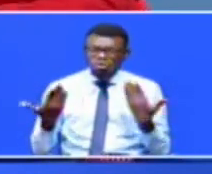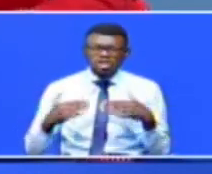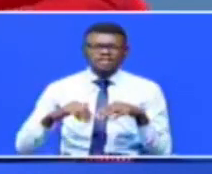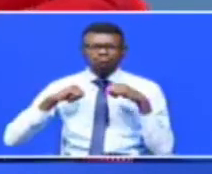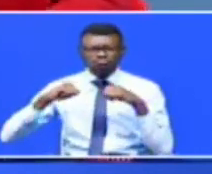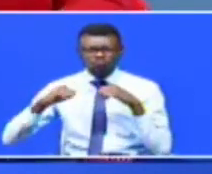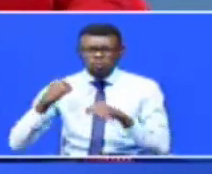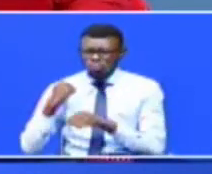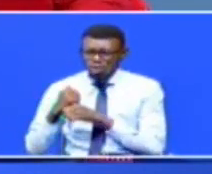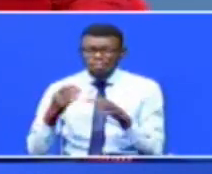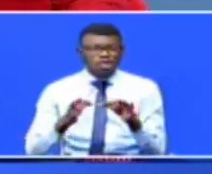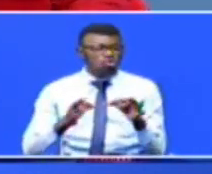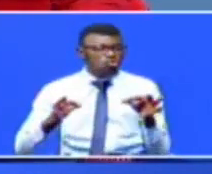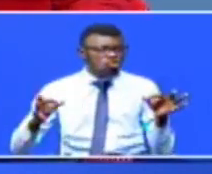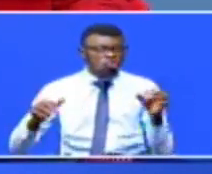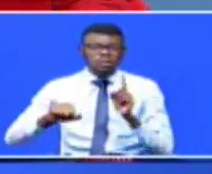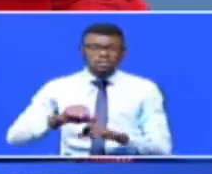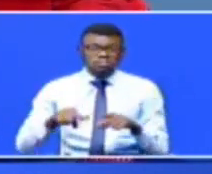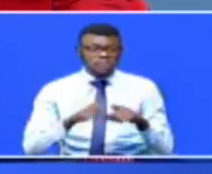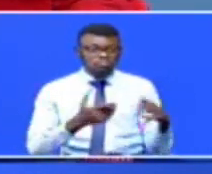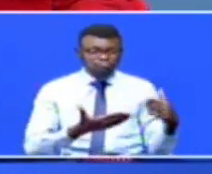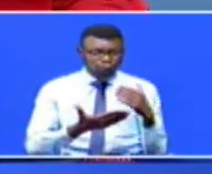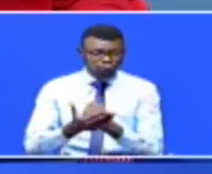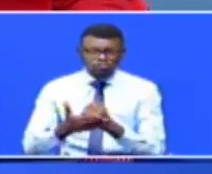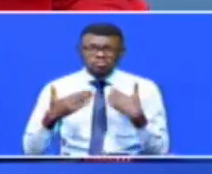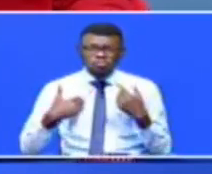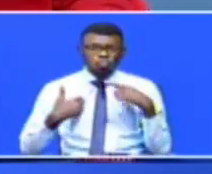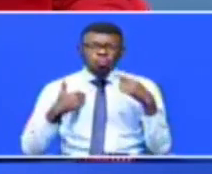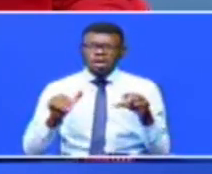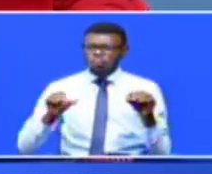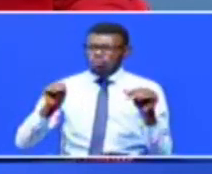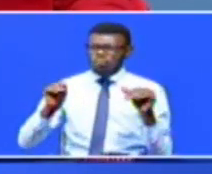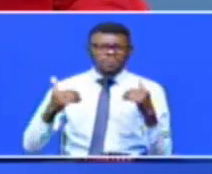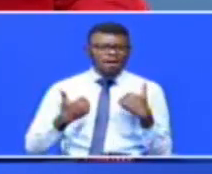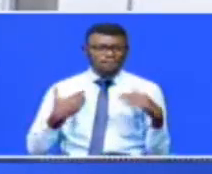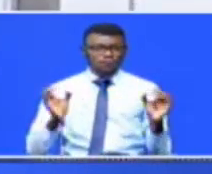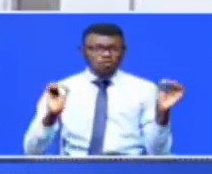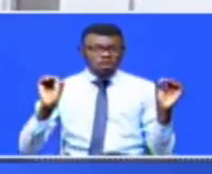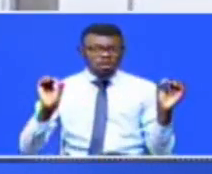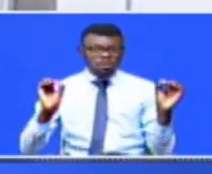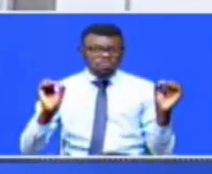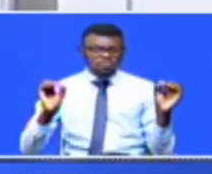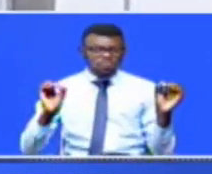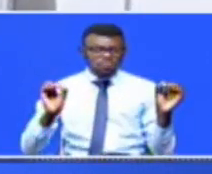kwa kipindi kirefu ama kuajiri maafisa wasiofaa kisheria.